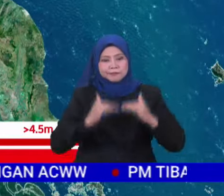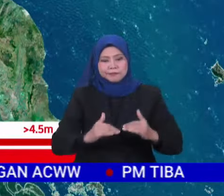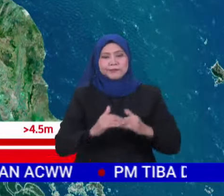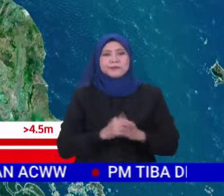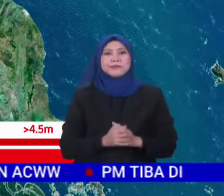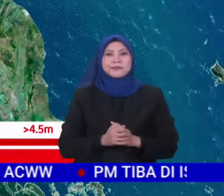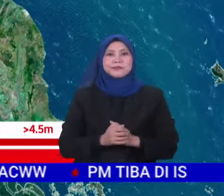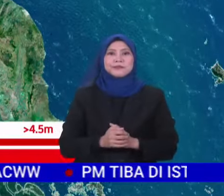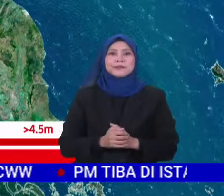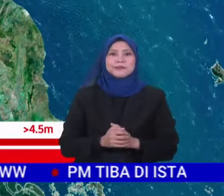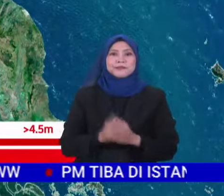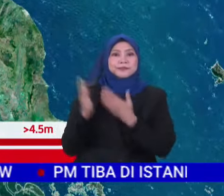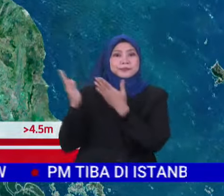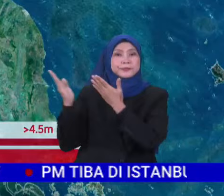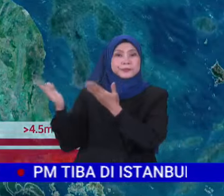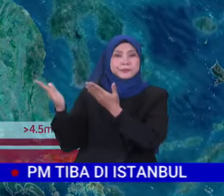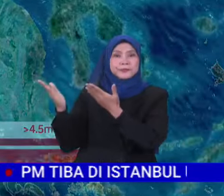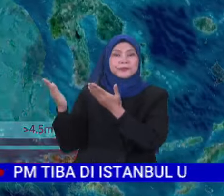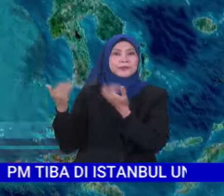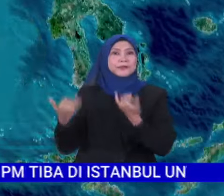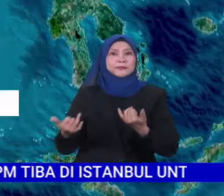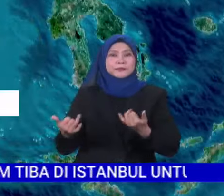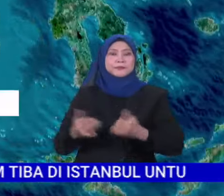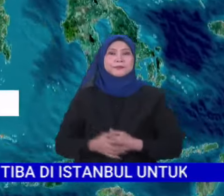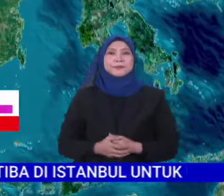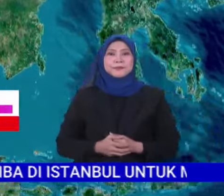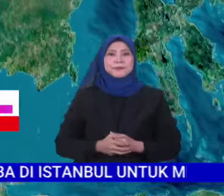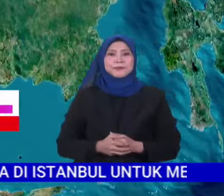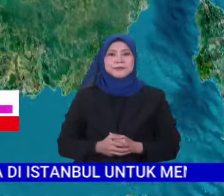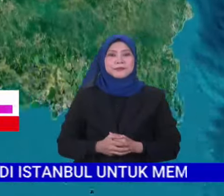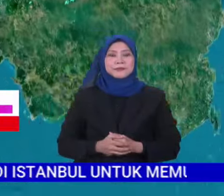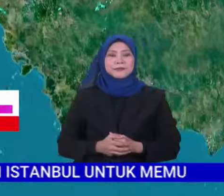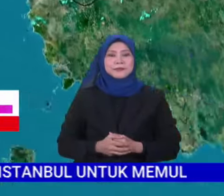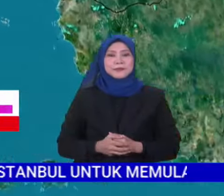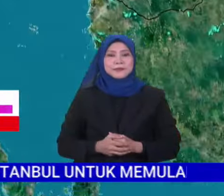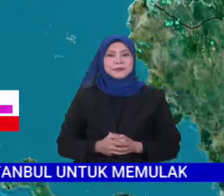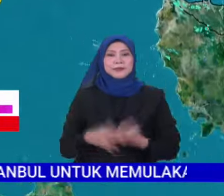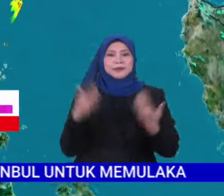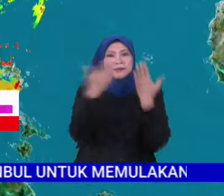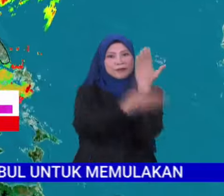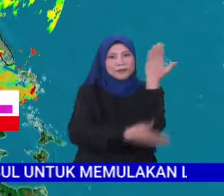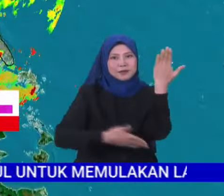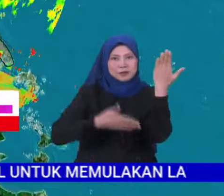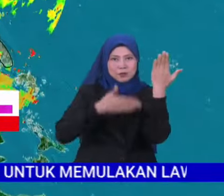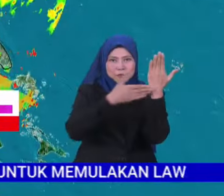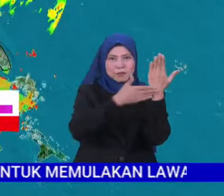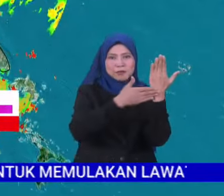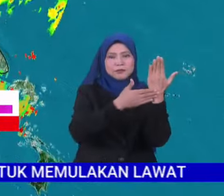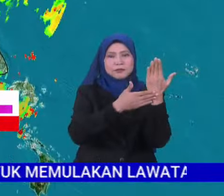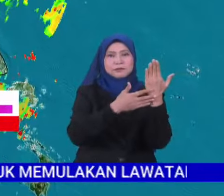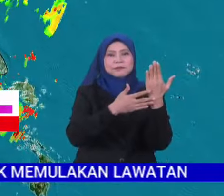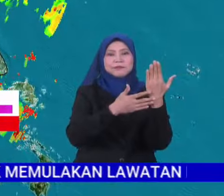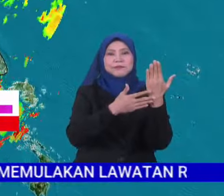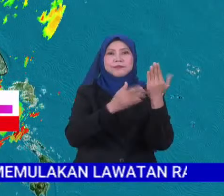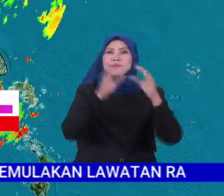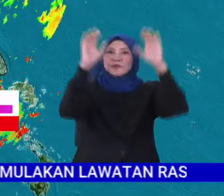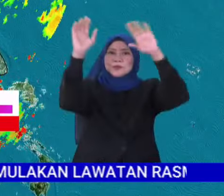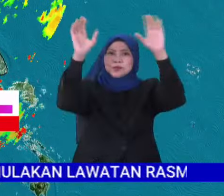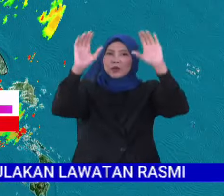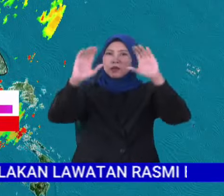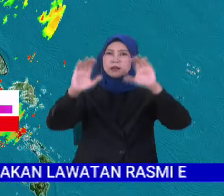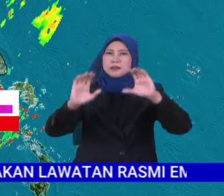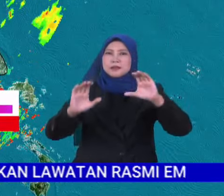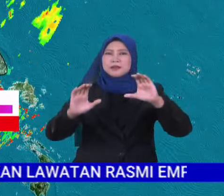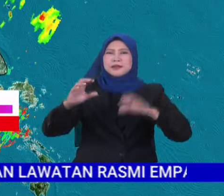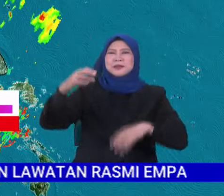paparan gembur ada bagi melihat kalian cuaca semua sepada ketik ini P bagi SBY Semenanjung eshab seperti diramalkan keadaan cuaca